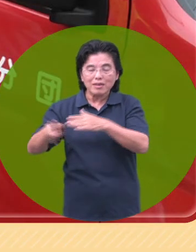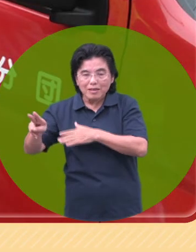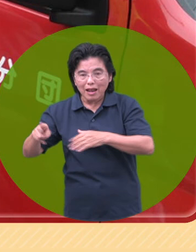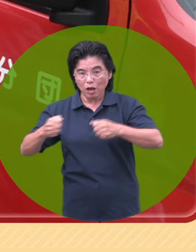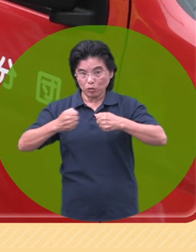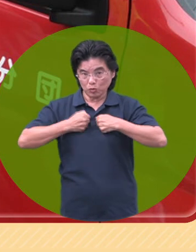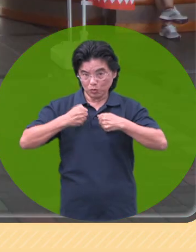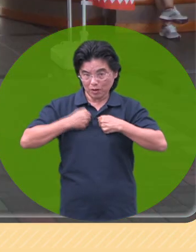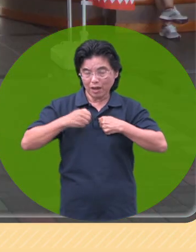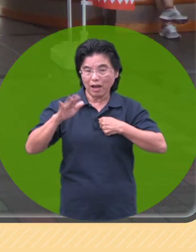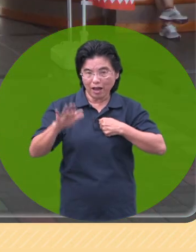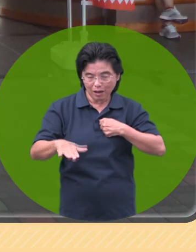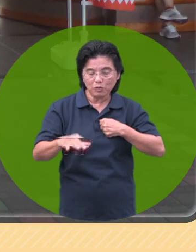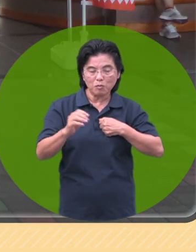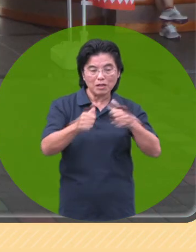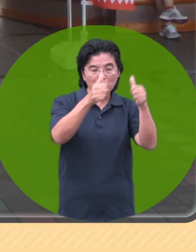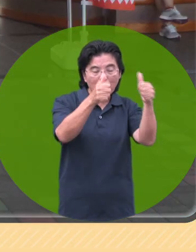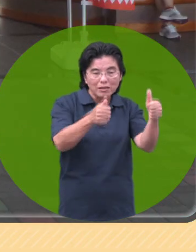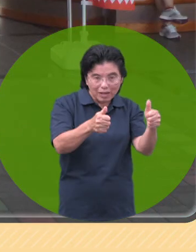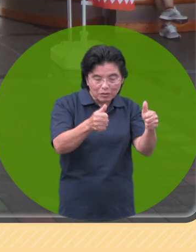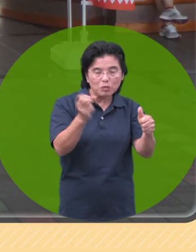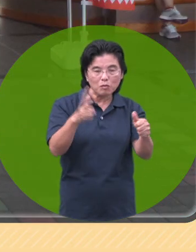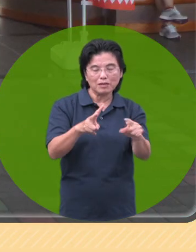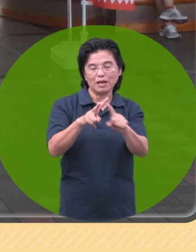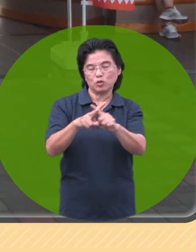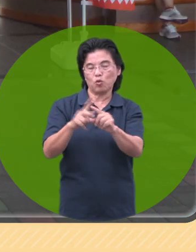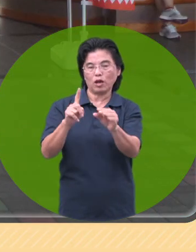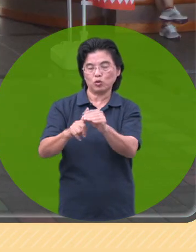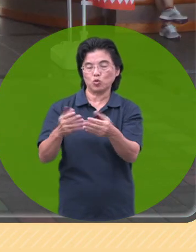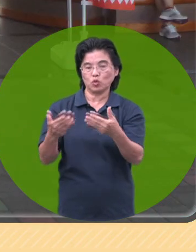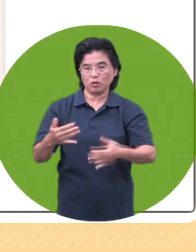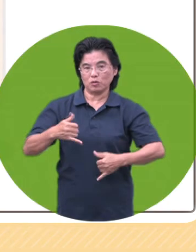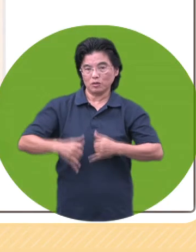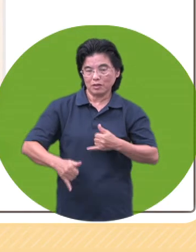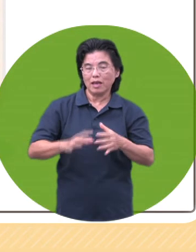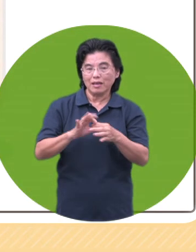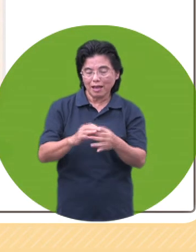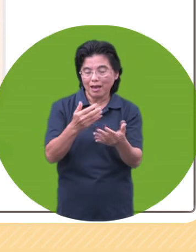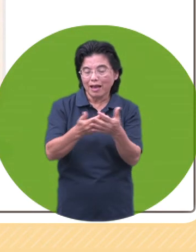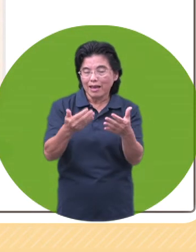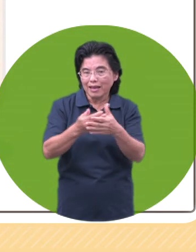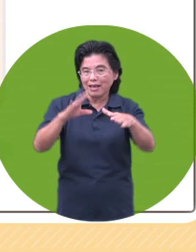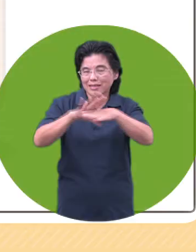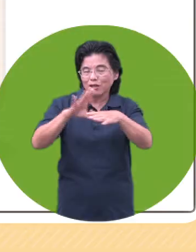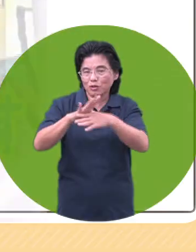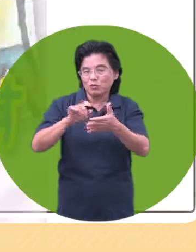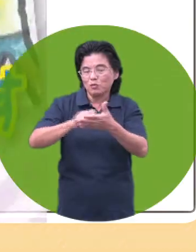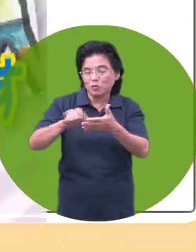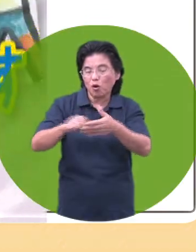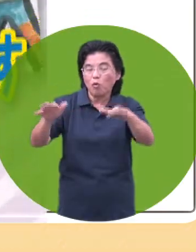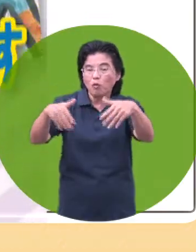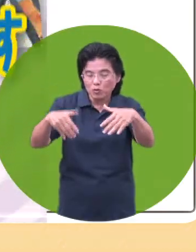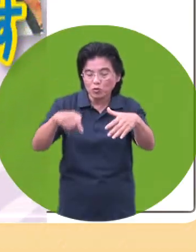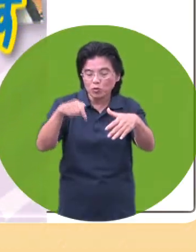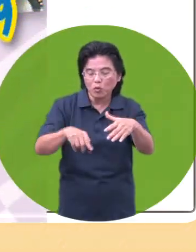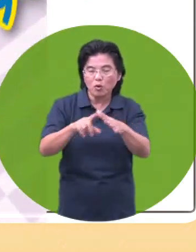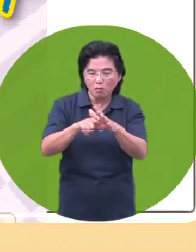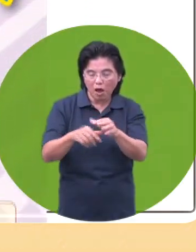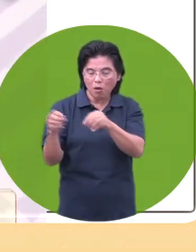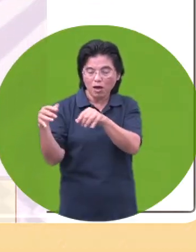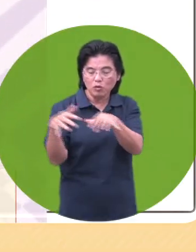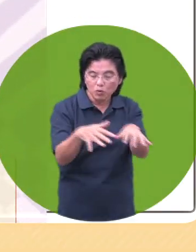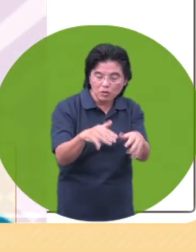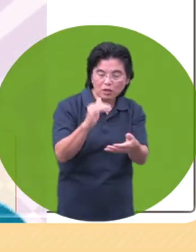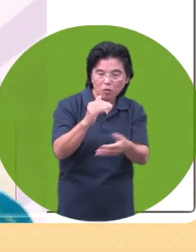るほか、パネル展示や小中学生を対象とした絵画作文の募集などを通して土砂災害